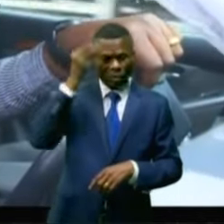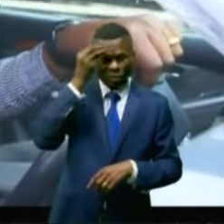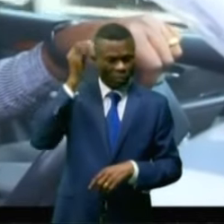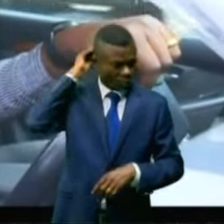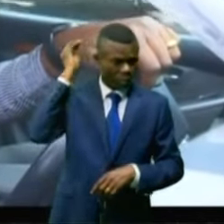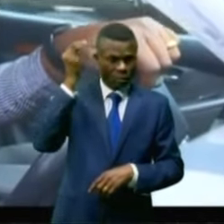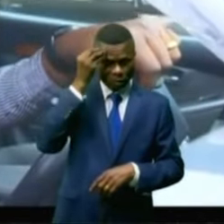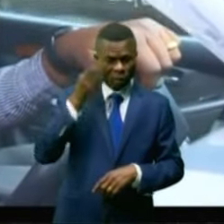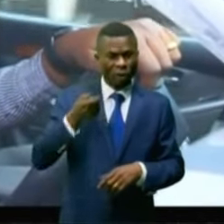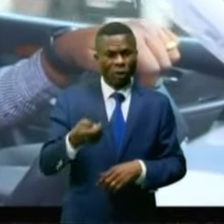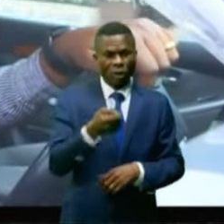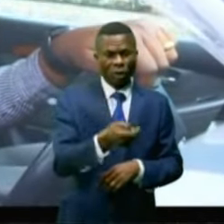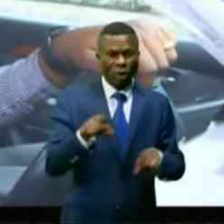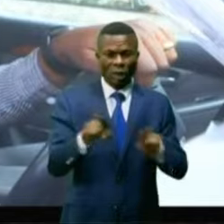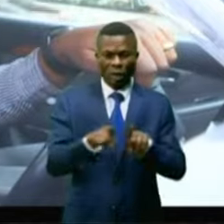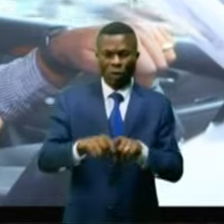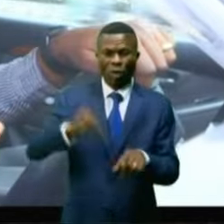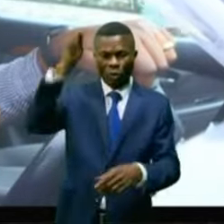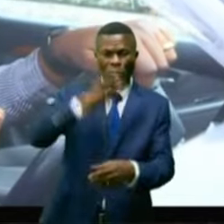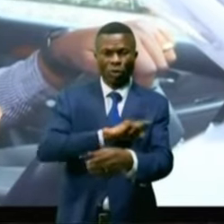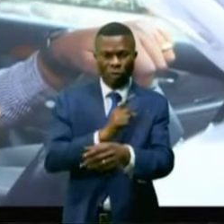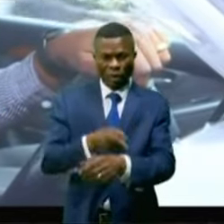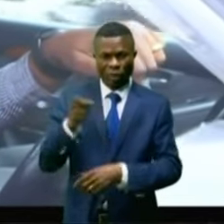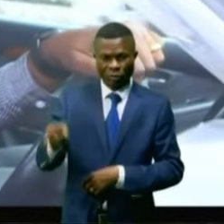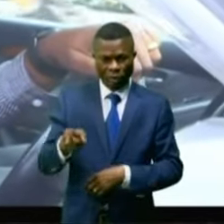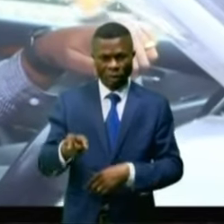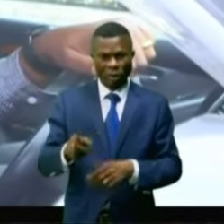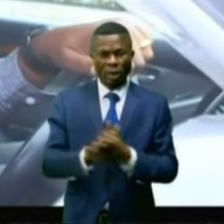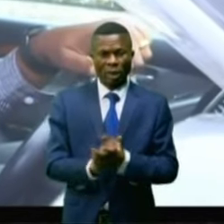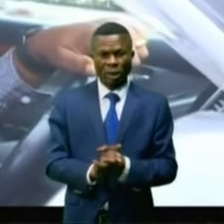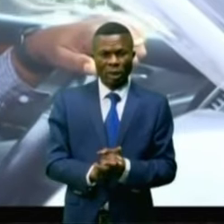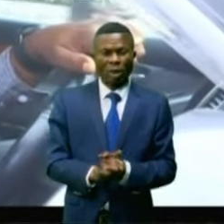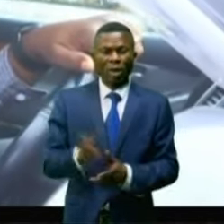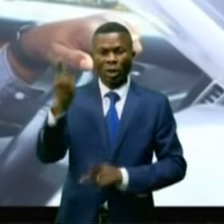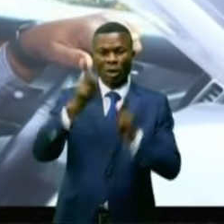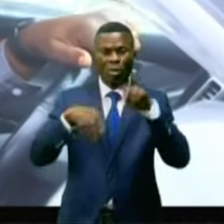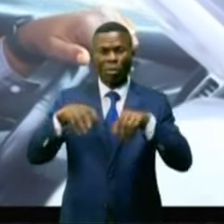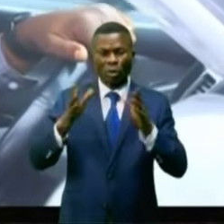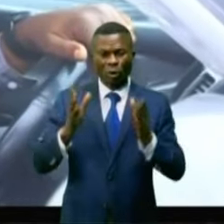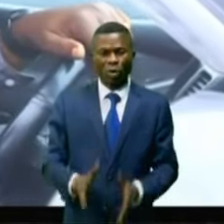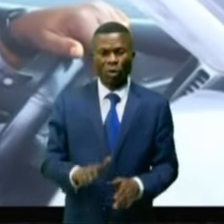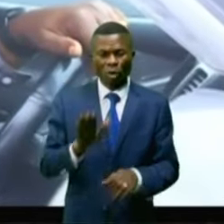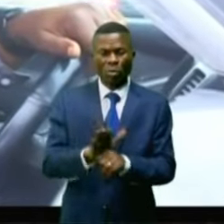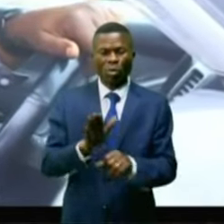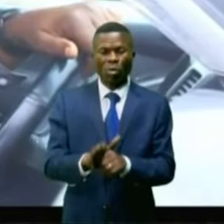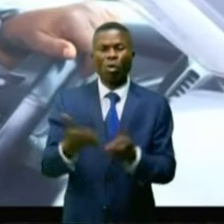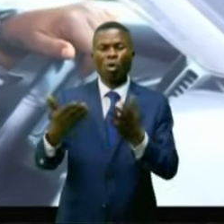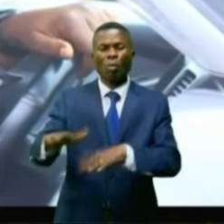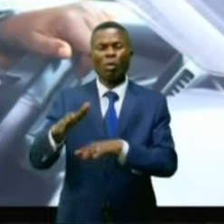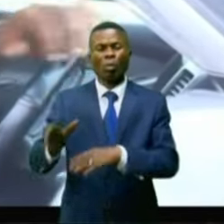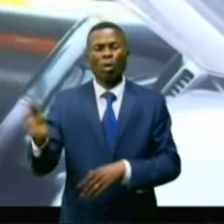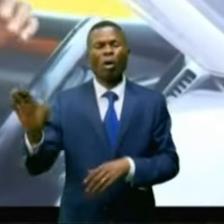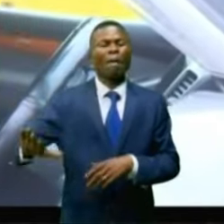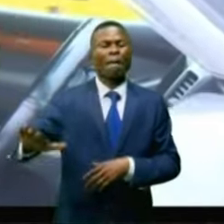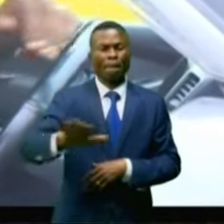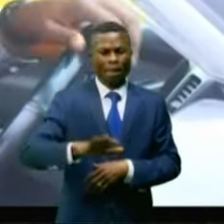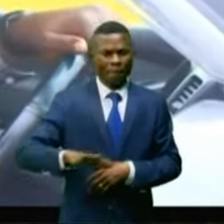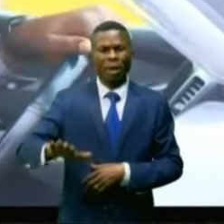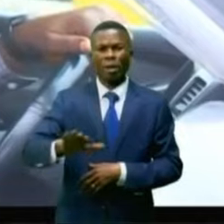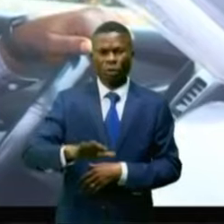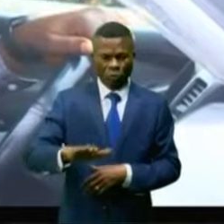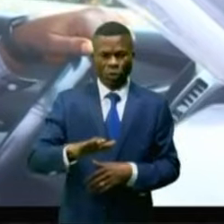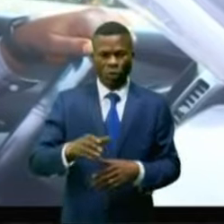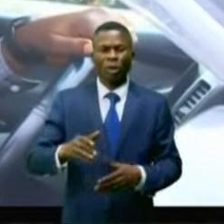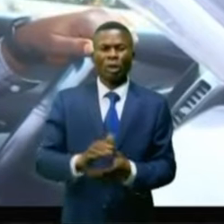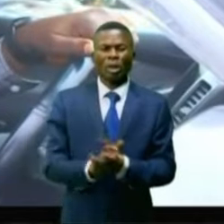qui se passent au Nord Kivu. Il y a nos compatriotes congolais qui sont tués par-ci par-là au Nord Kivu. Vraiment, il y a un